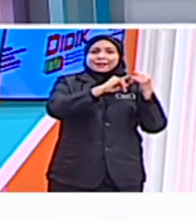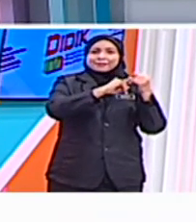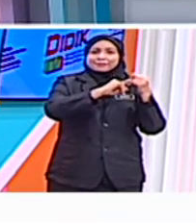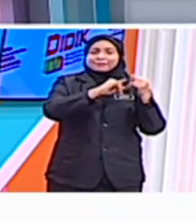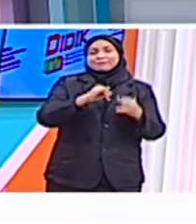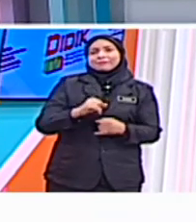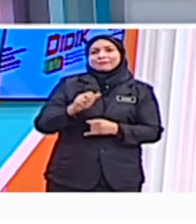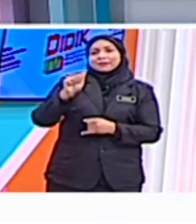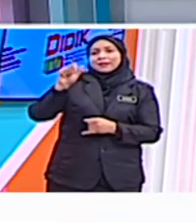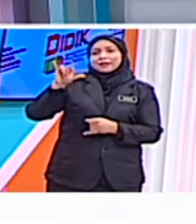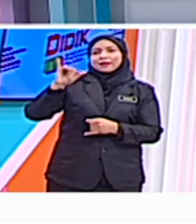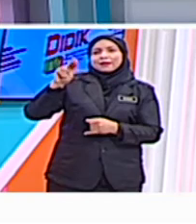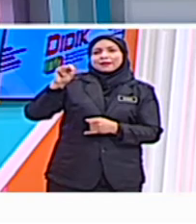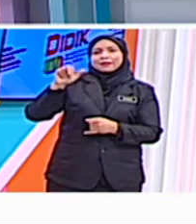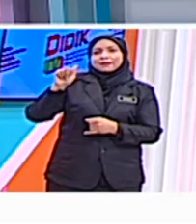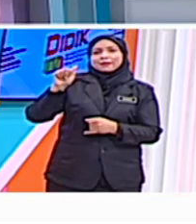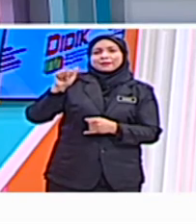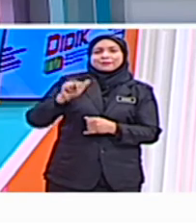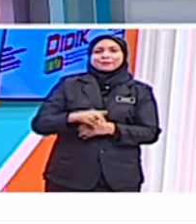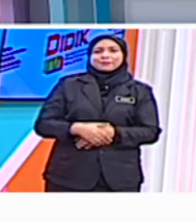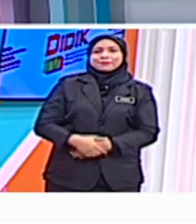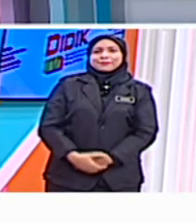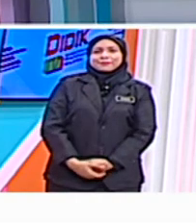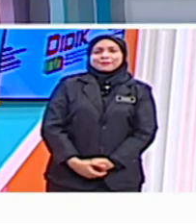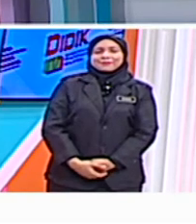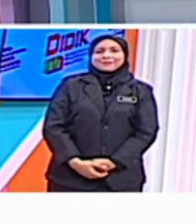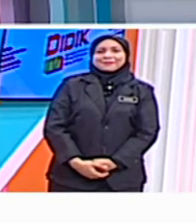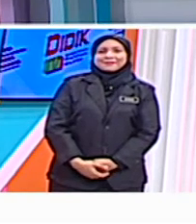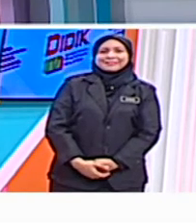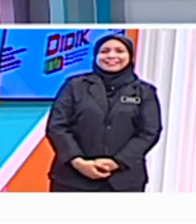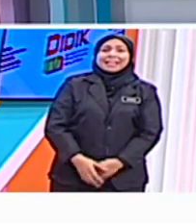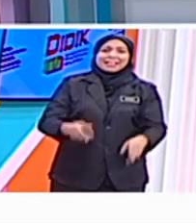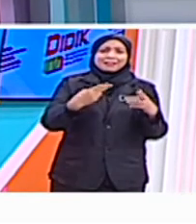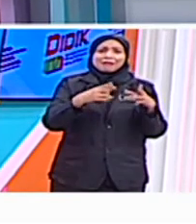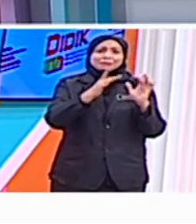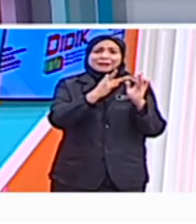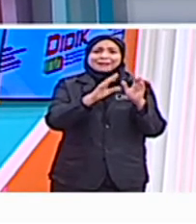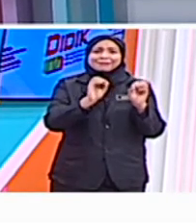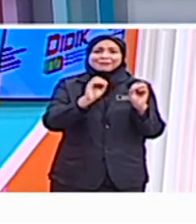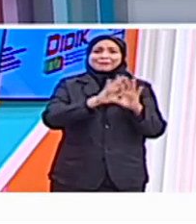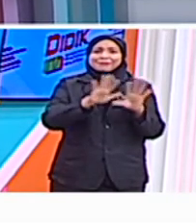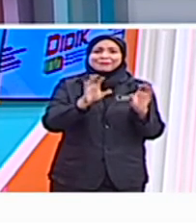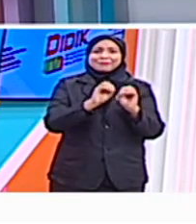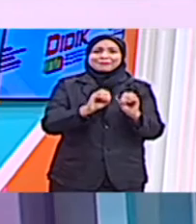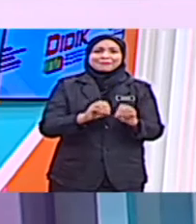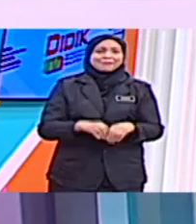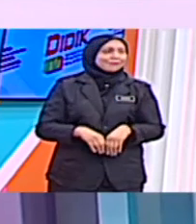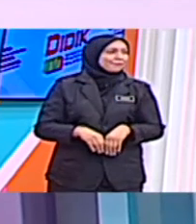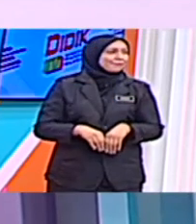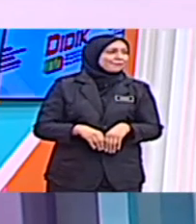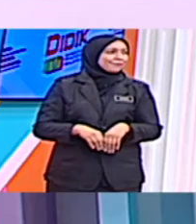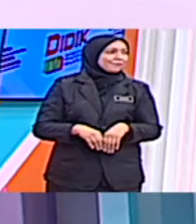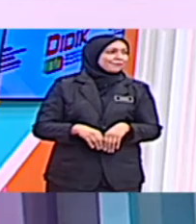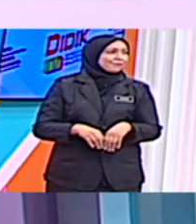Alina? Alina tak ada. Kehilangan talian. Dia tak jumpa cari. Okey. Itu